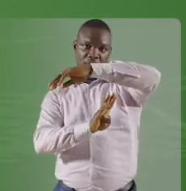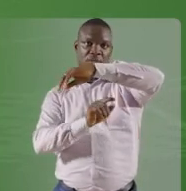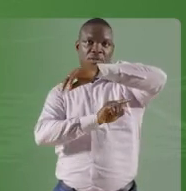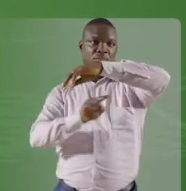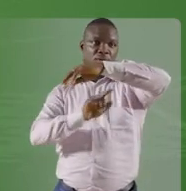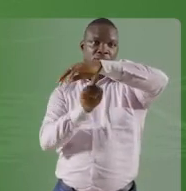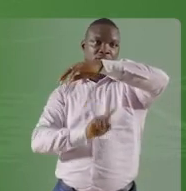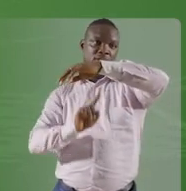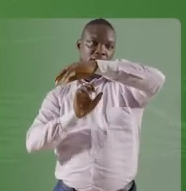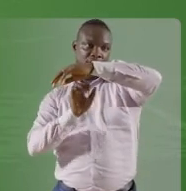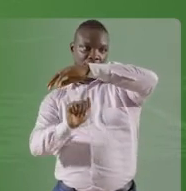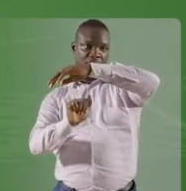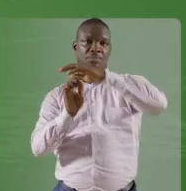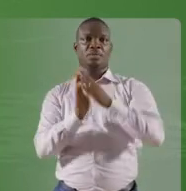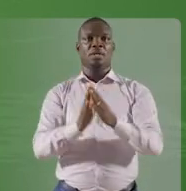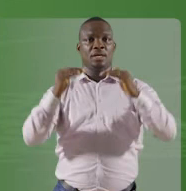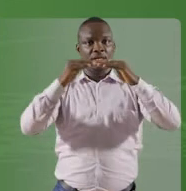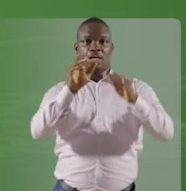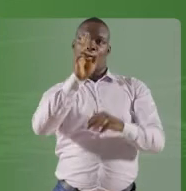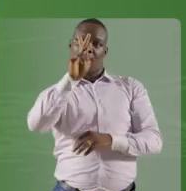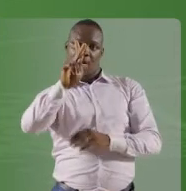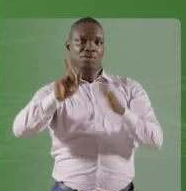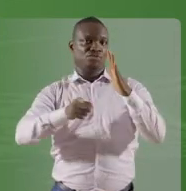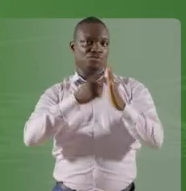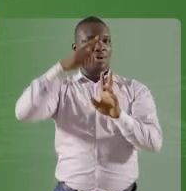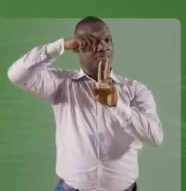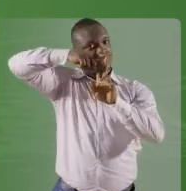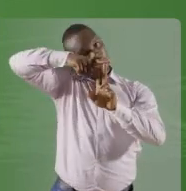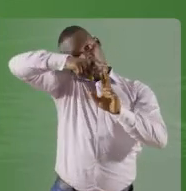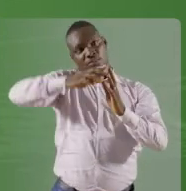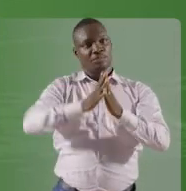sur ZB moins ZA est égal à K fois pi.